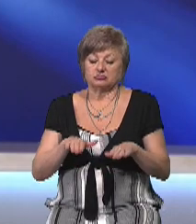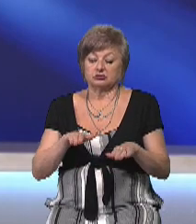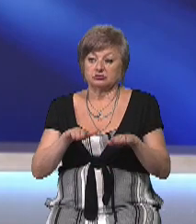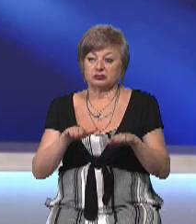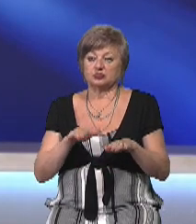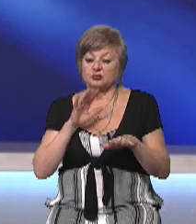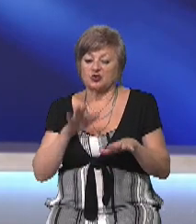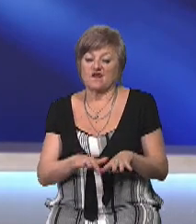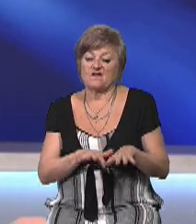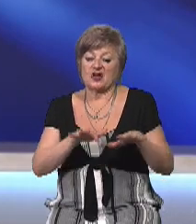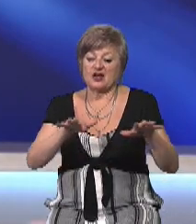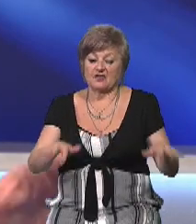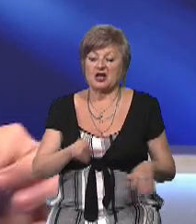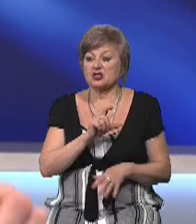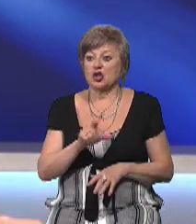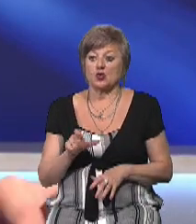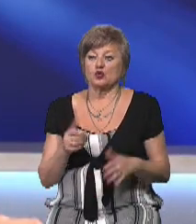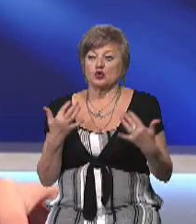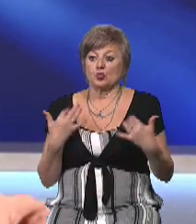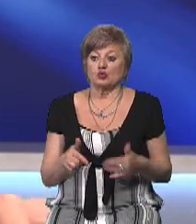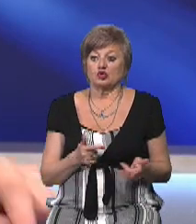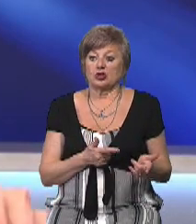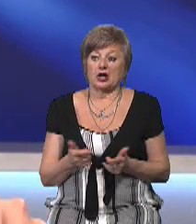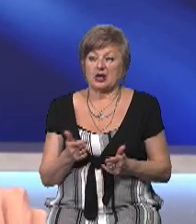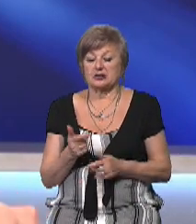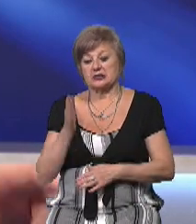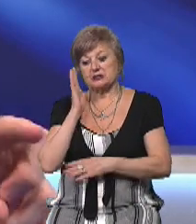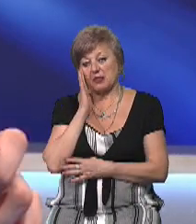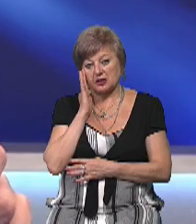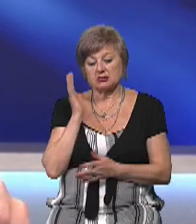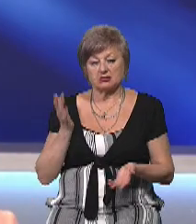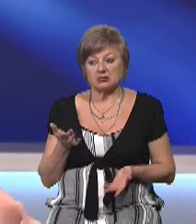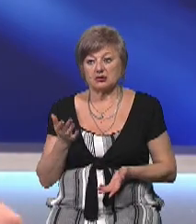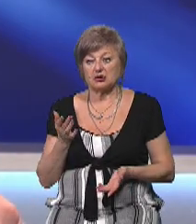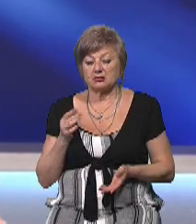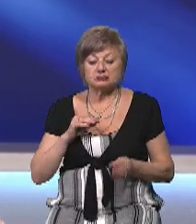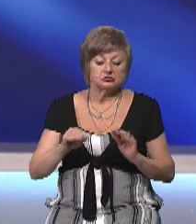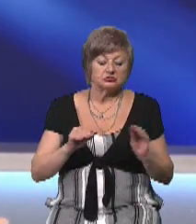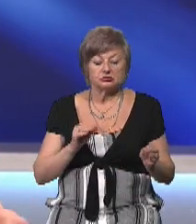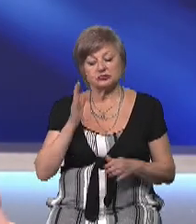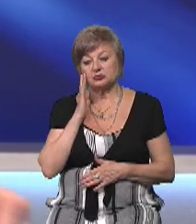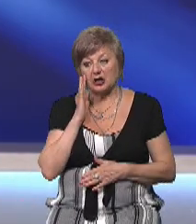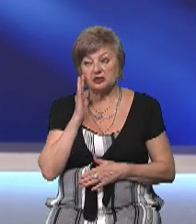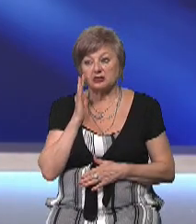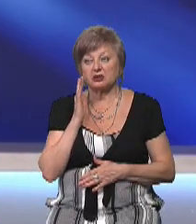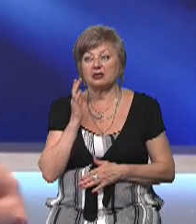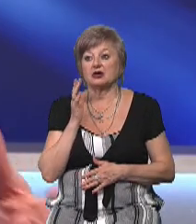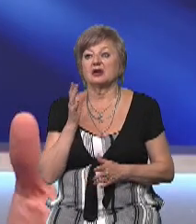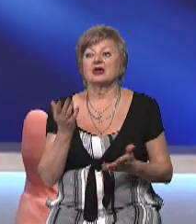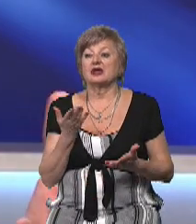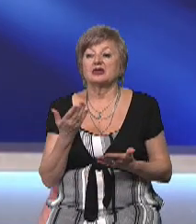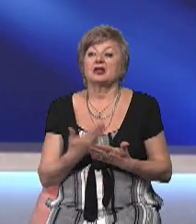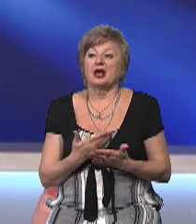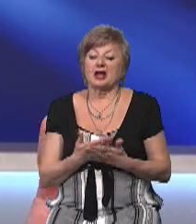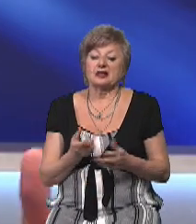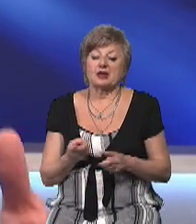вона виливається з цієї чаші. Люди вже готуються на нічліг розміщуватися в плавнях, де їм,